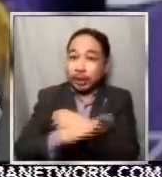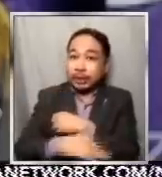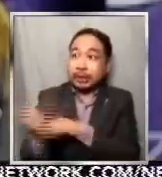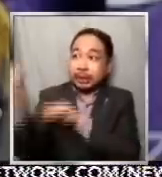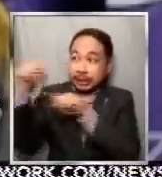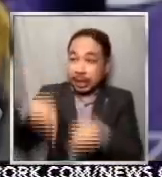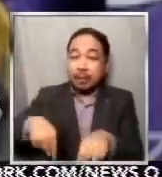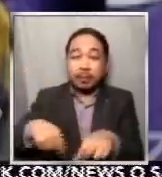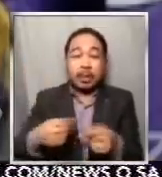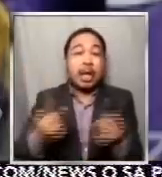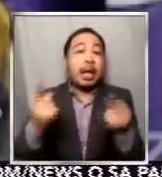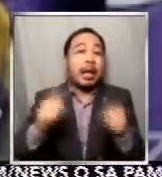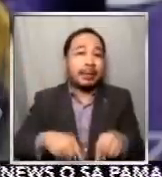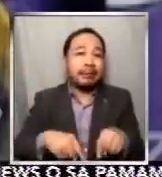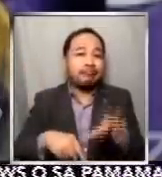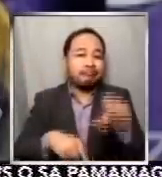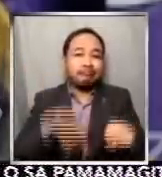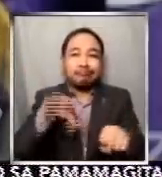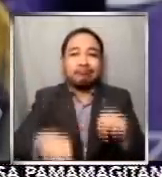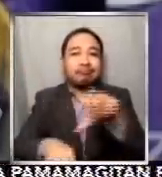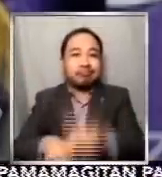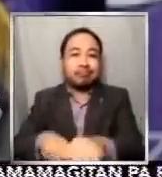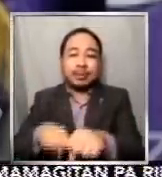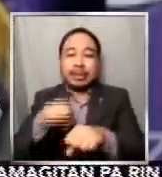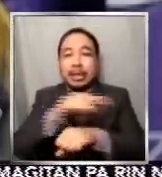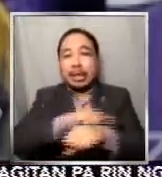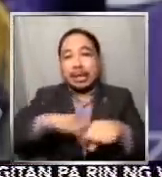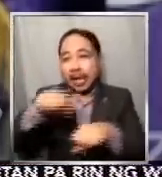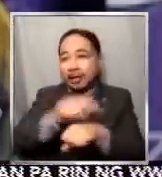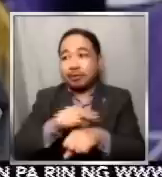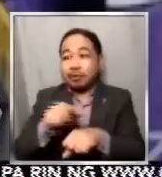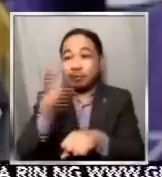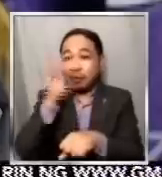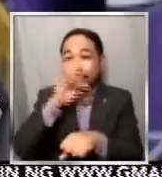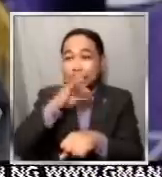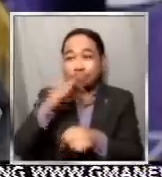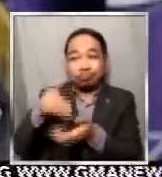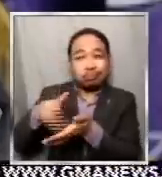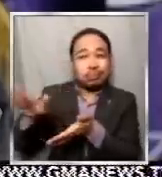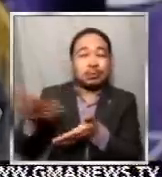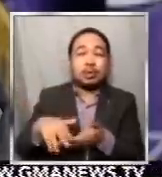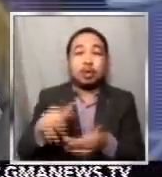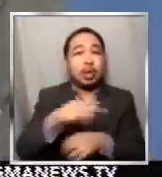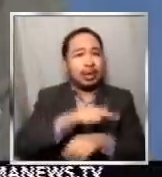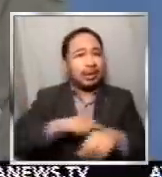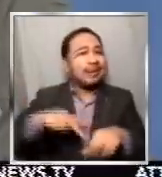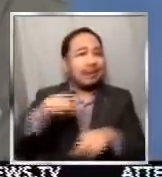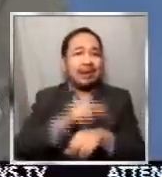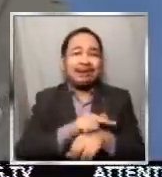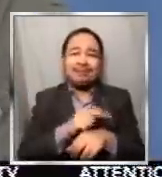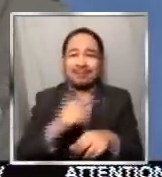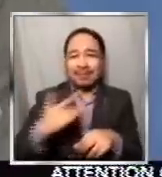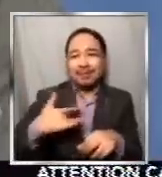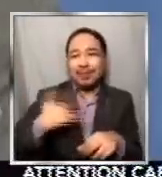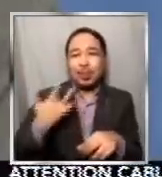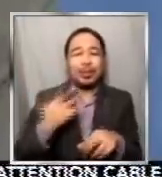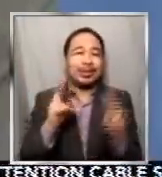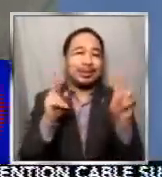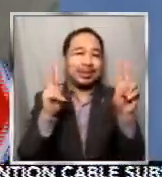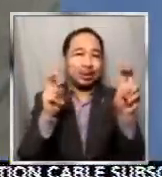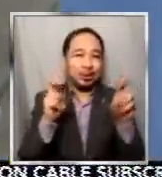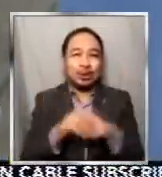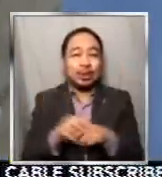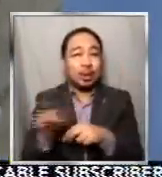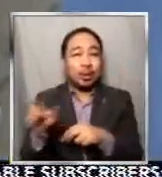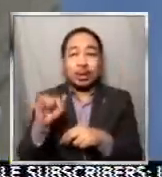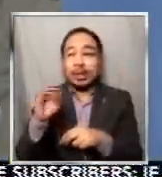land, dispossessing the Filipinos. And land is a very emotional issue. So, komento naman ng grupong Ibon